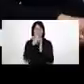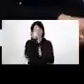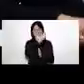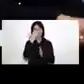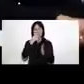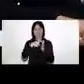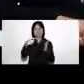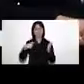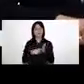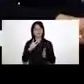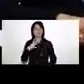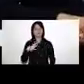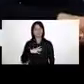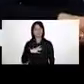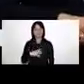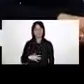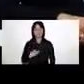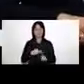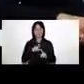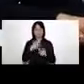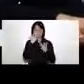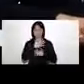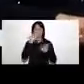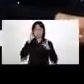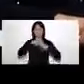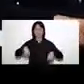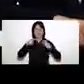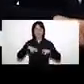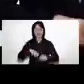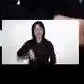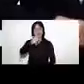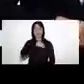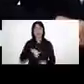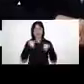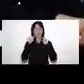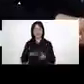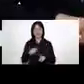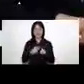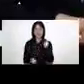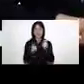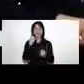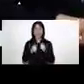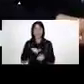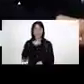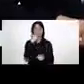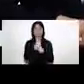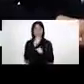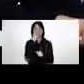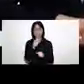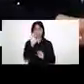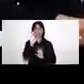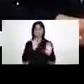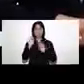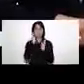საერთო სახალხო განსჯის საგნად უნდა იქცეს. ამ საჯარო განხილვისას ყველა გადასაწყვეტი ამოცანა